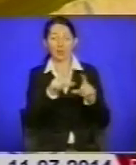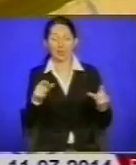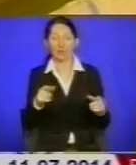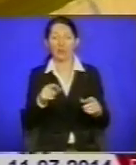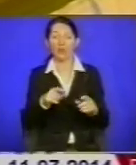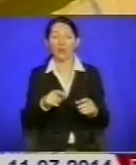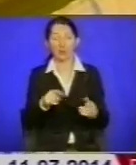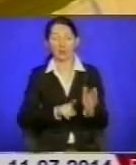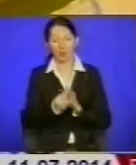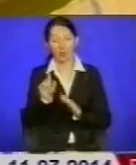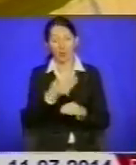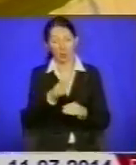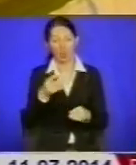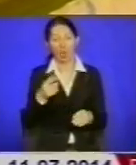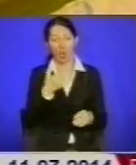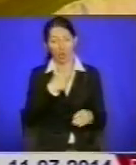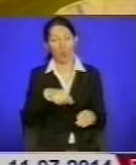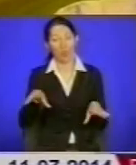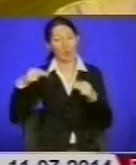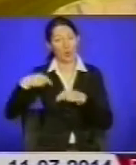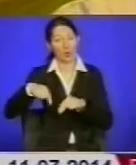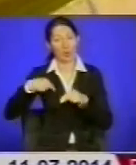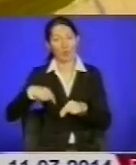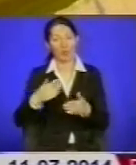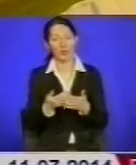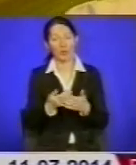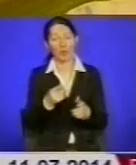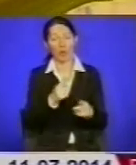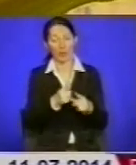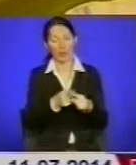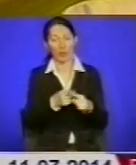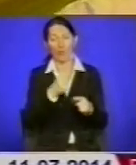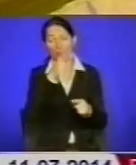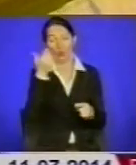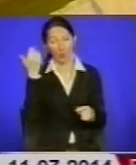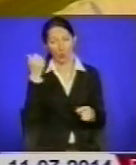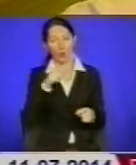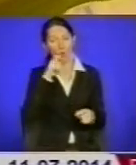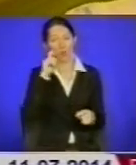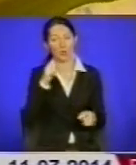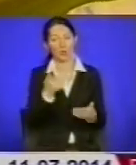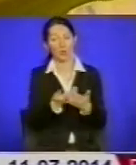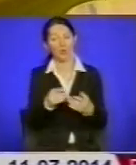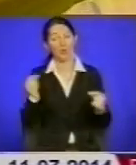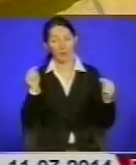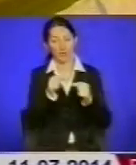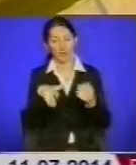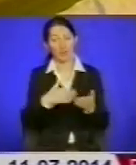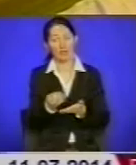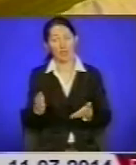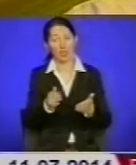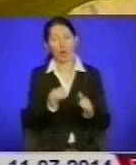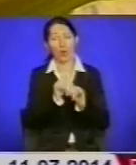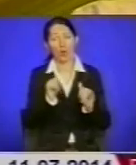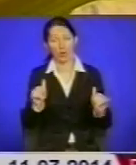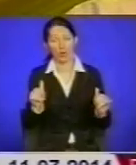між собою співпрацювати. Нещодавно, півроку тому, українці десь визначили свій шлях в